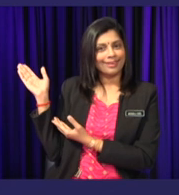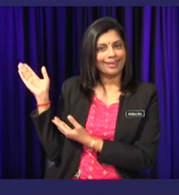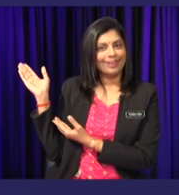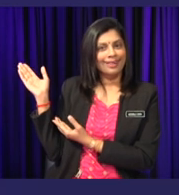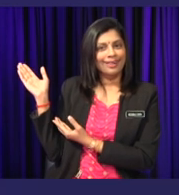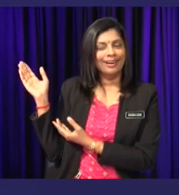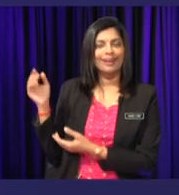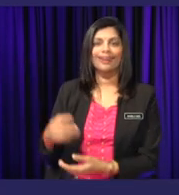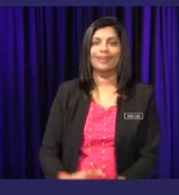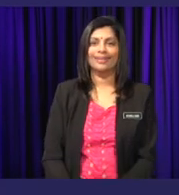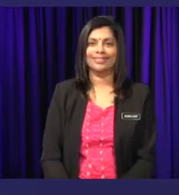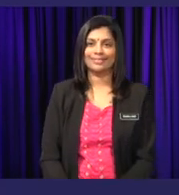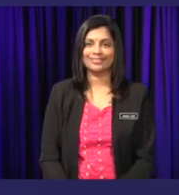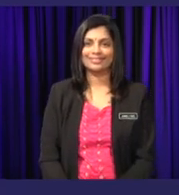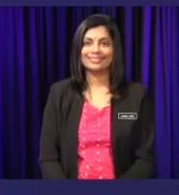menegur